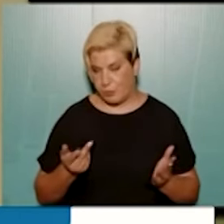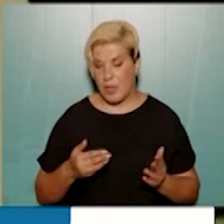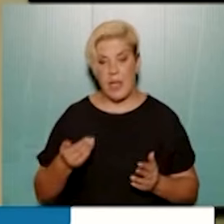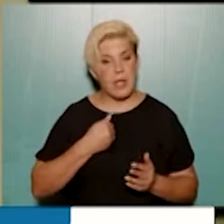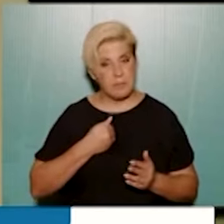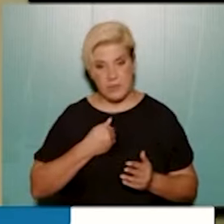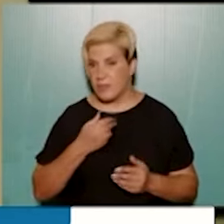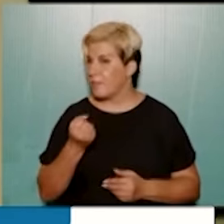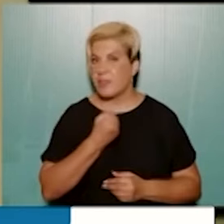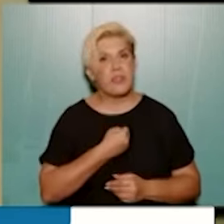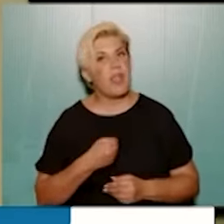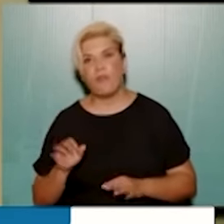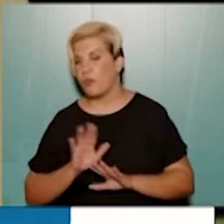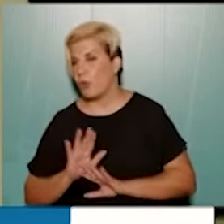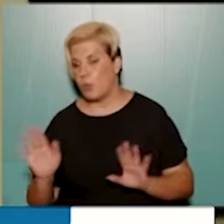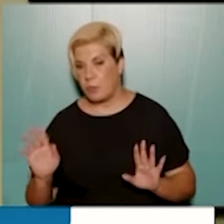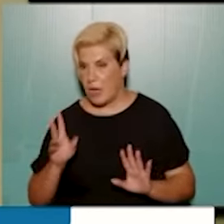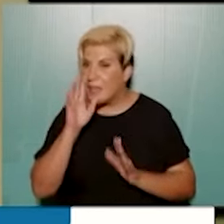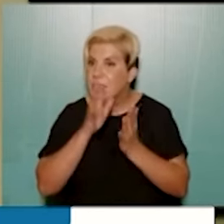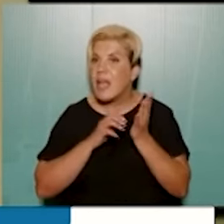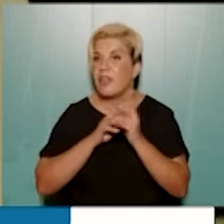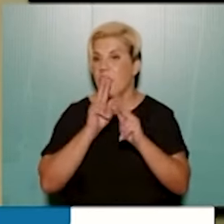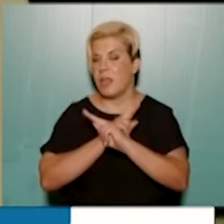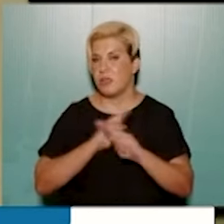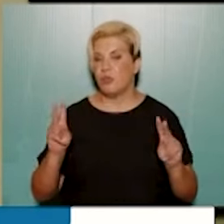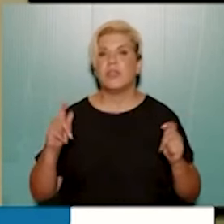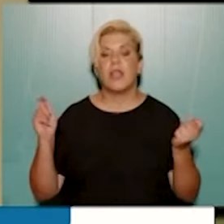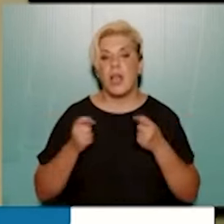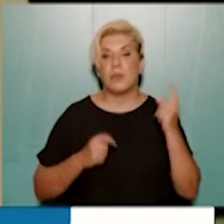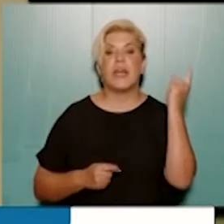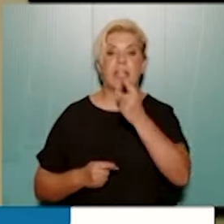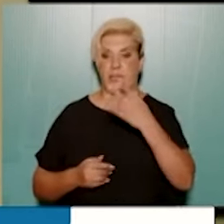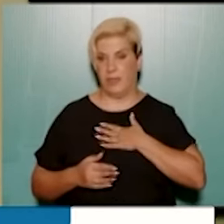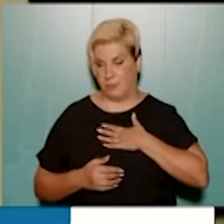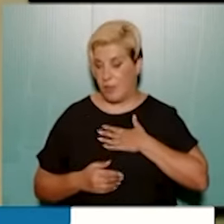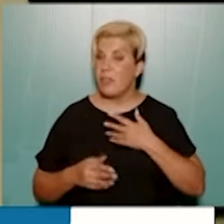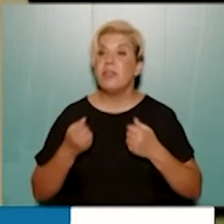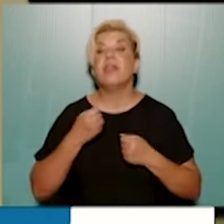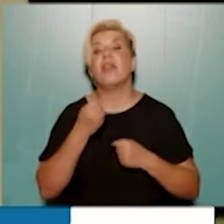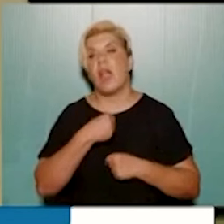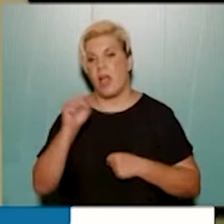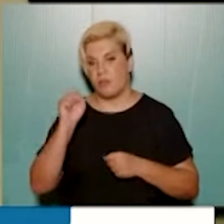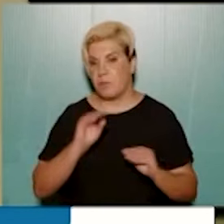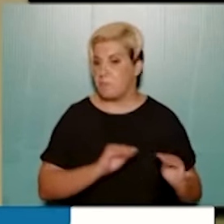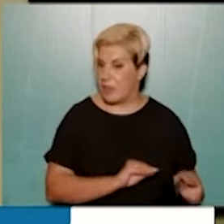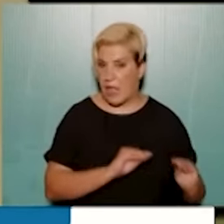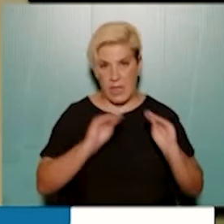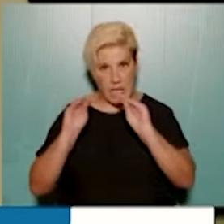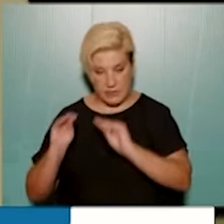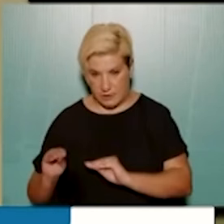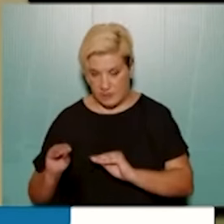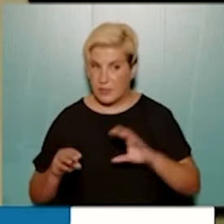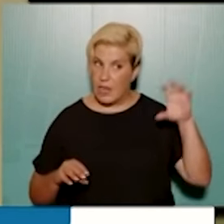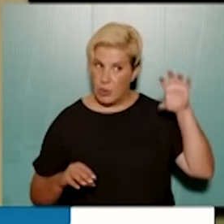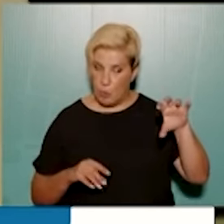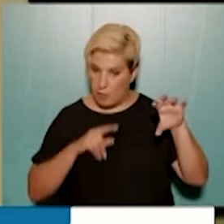Εμείς δεν διαφωνούμε, για να ξεκαθαρίσουμε, σε τι κάνουμε κριτική. Δεν διαφωνούμε με τη μετεκατάσταση από τα